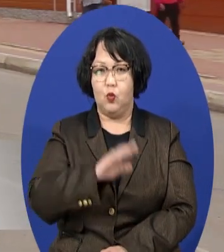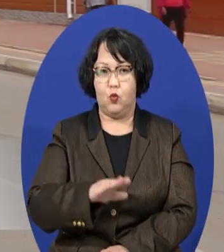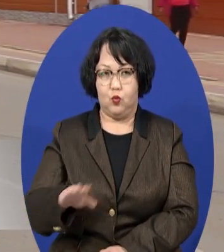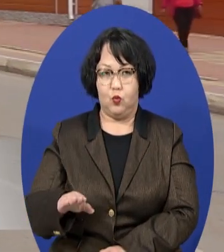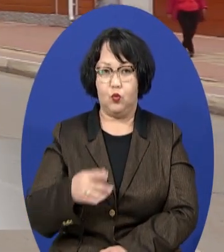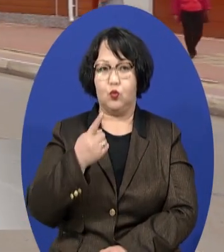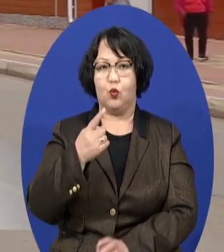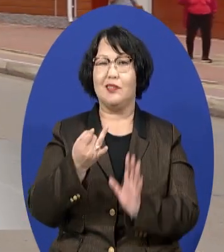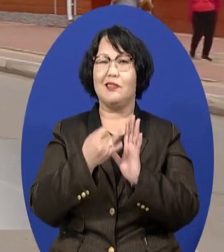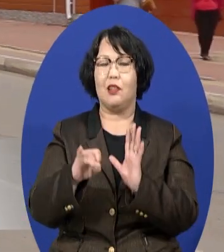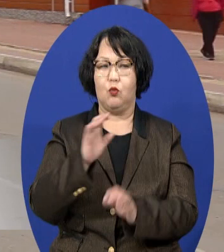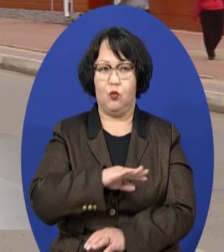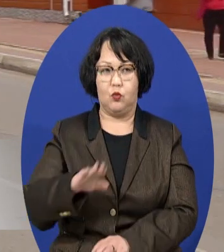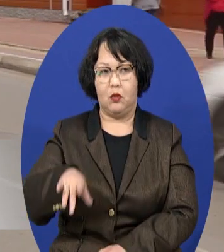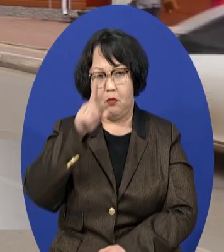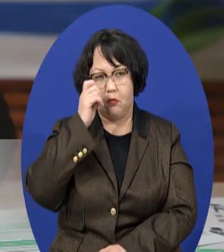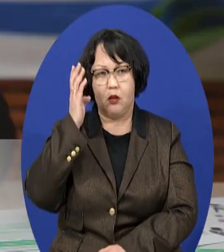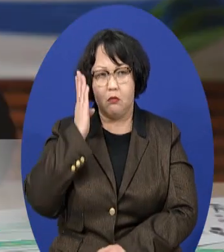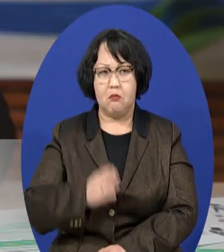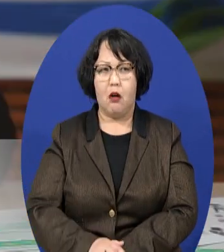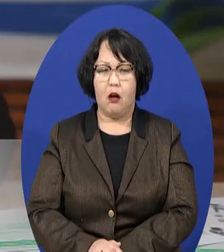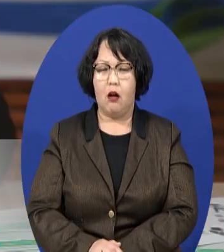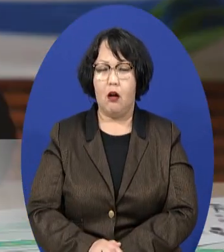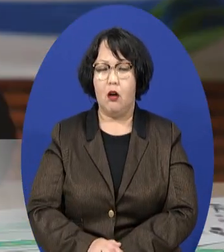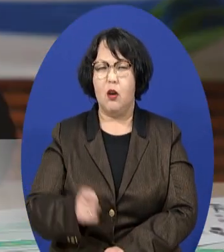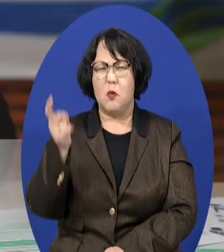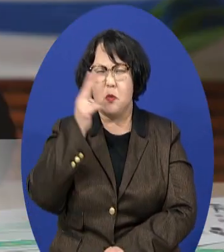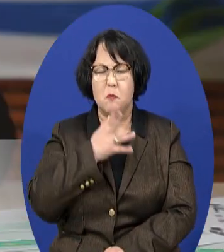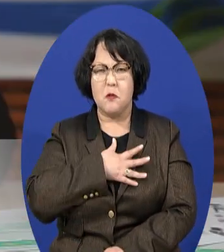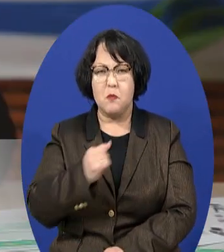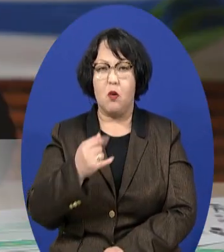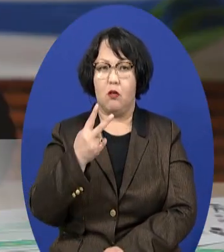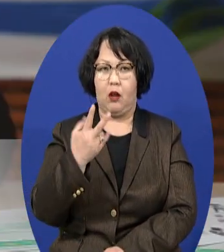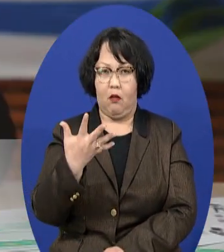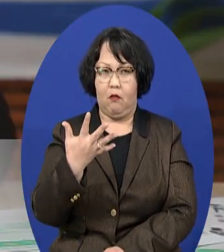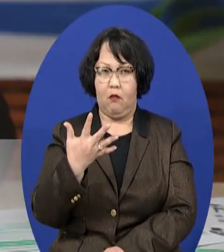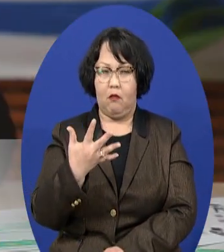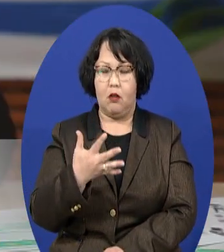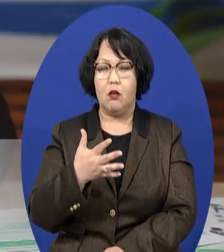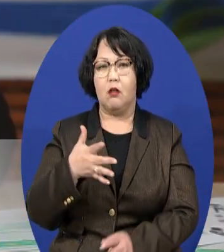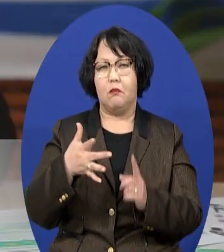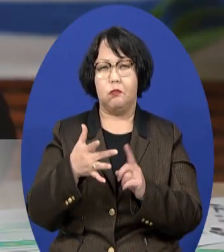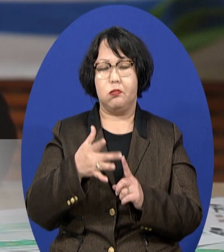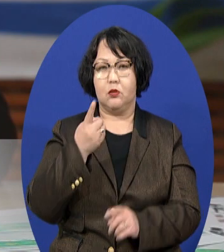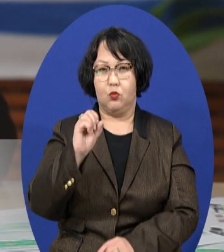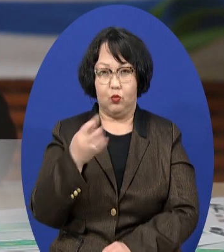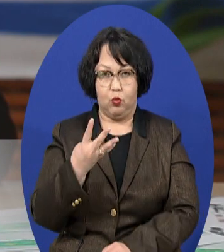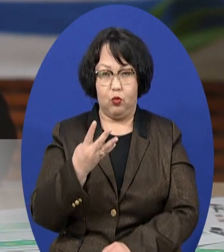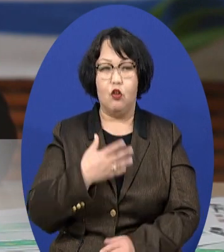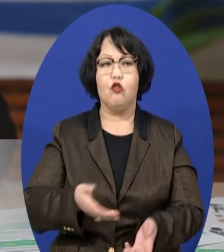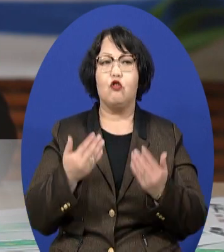бол 170 хүүхэд өнөөдөр эмчлэгдэж байна. За хүнд 25 хүн байна аймгийн хэмжээнд. За хүндөвдөр 104 хүн,